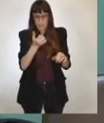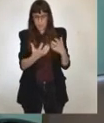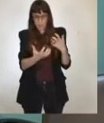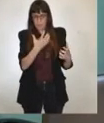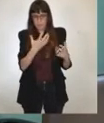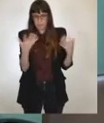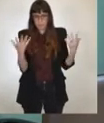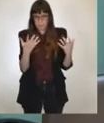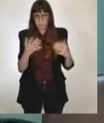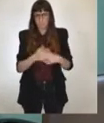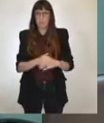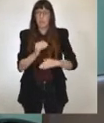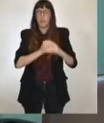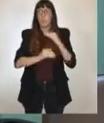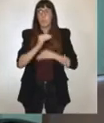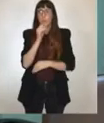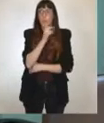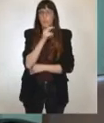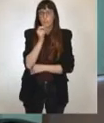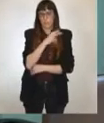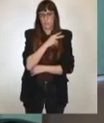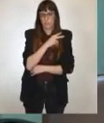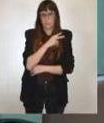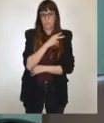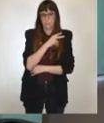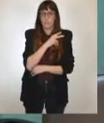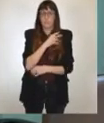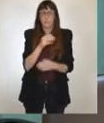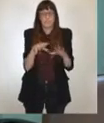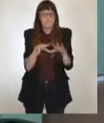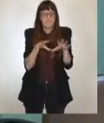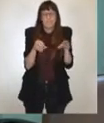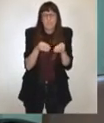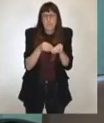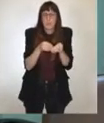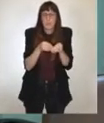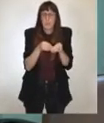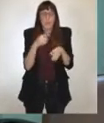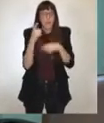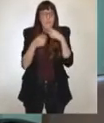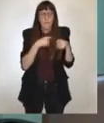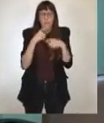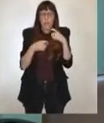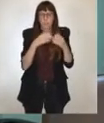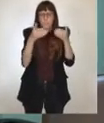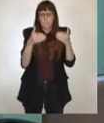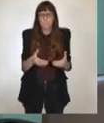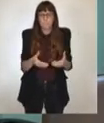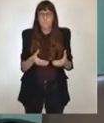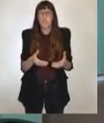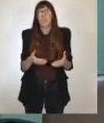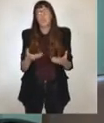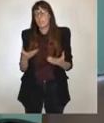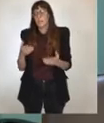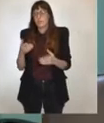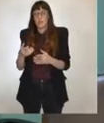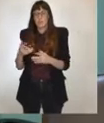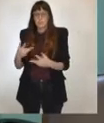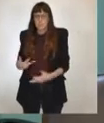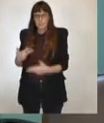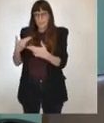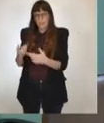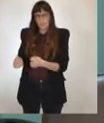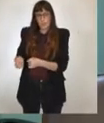plan d'urgence contre les violences intrafamiliales qui a été mis en place dans les périodes de confinement. Je rappelle,